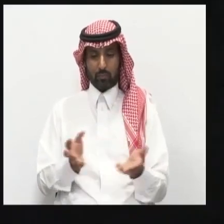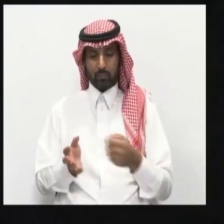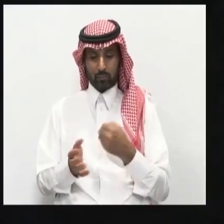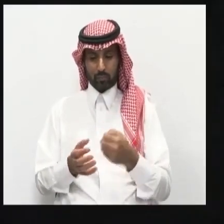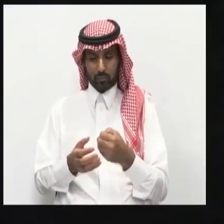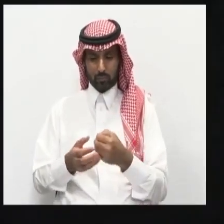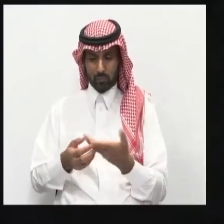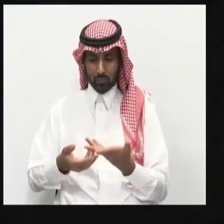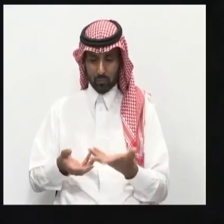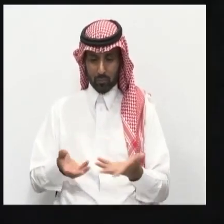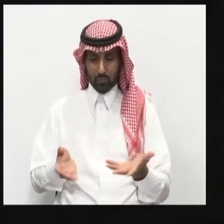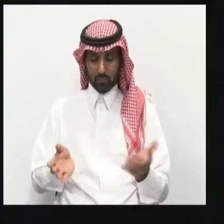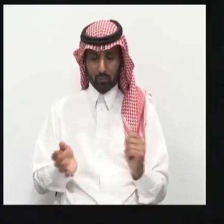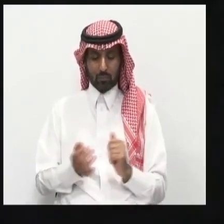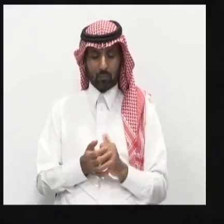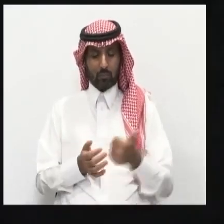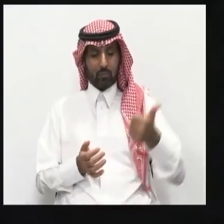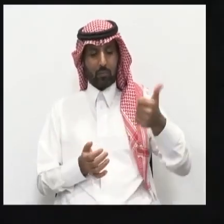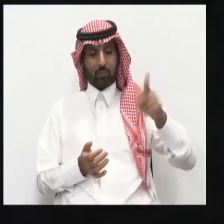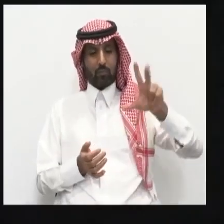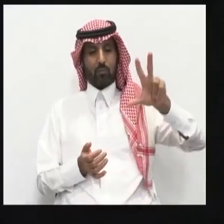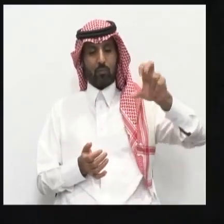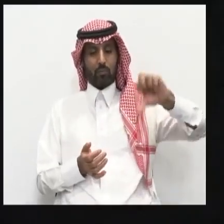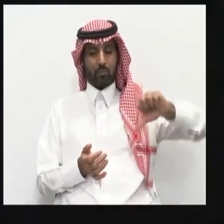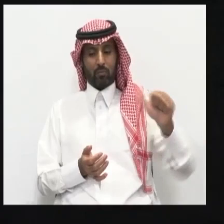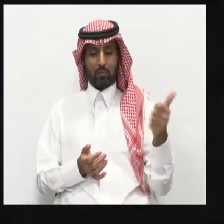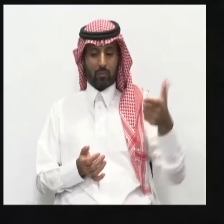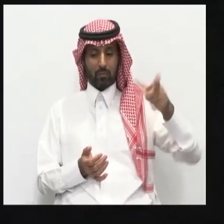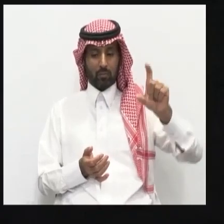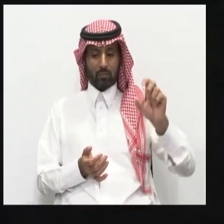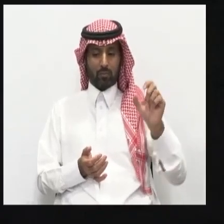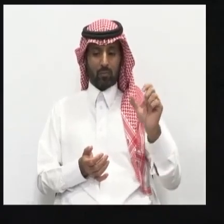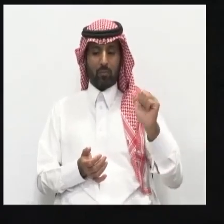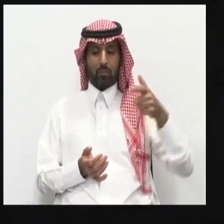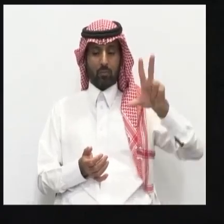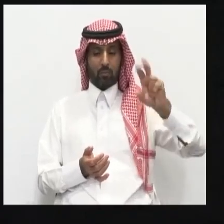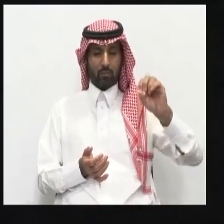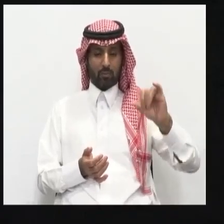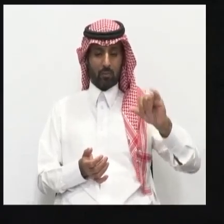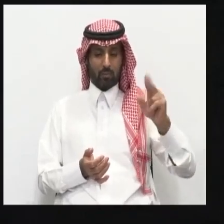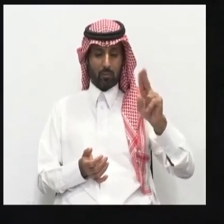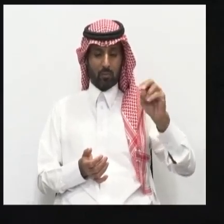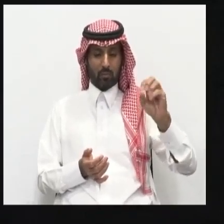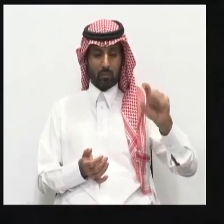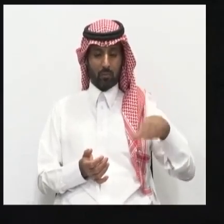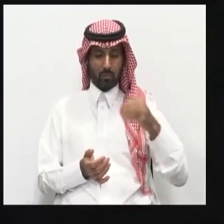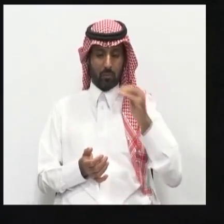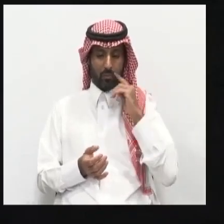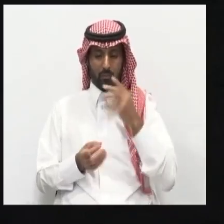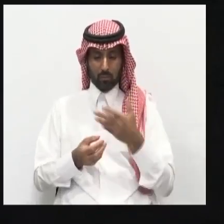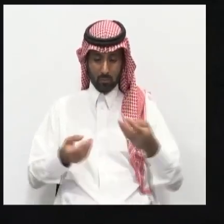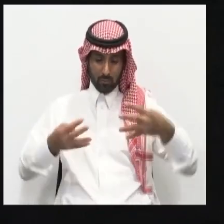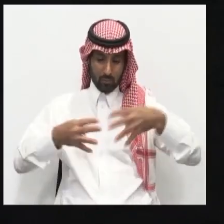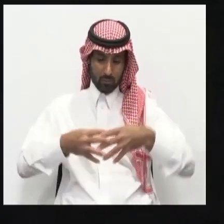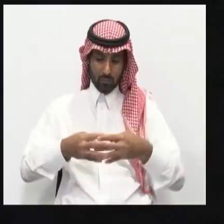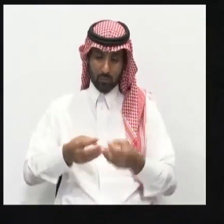اللي بعدها الايون المتفرج نشوف الايون المتفرج بمعنى الايون اللي داخل في التفاعل والخارج منه بدون